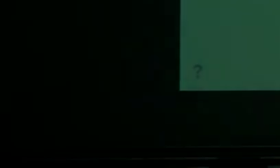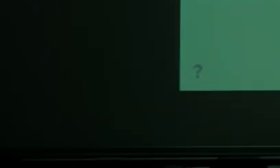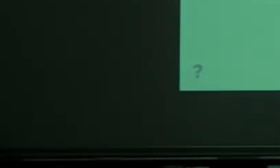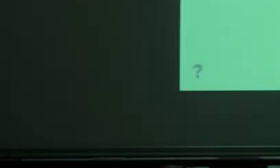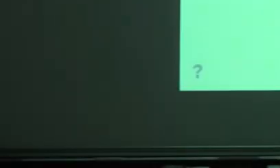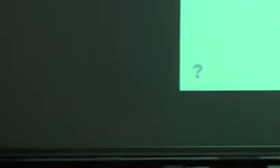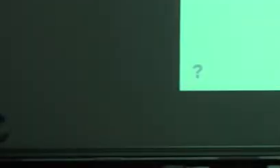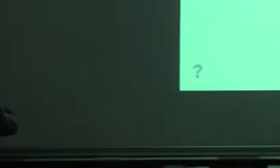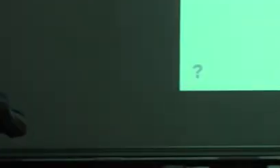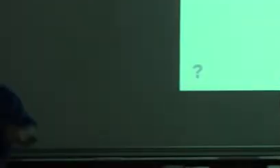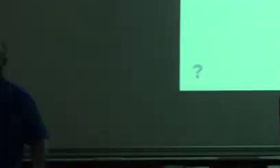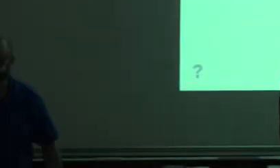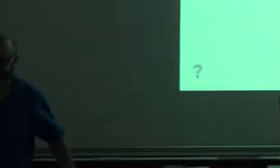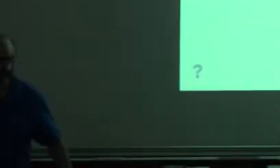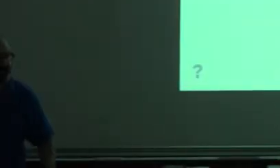Ok.